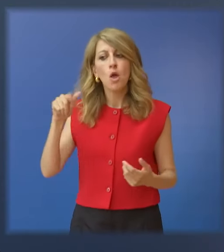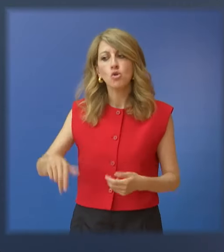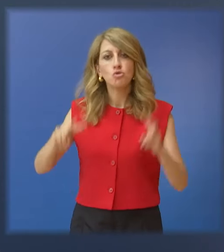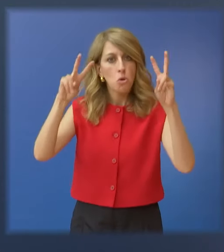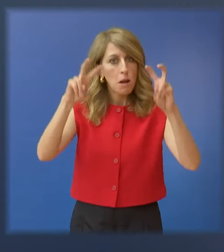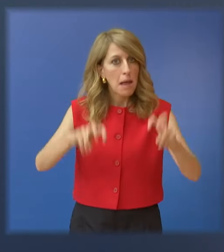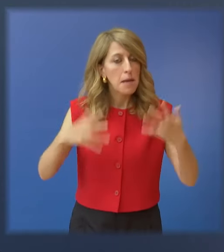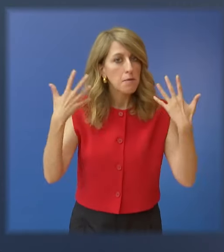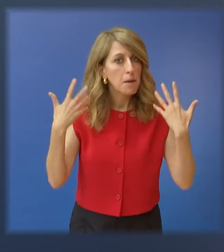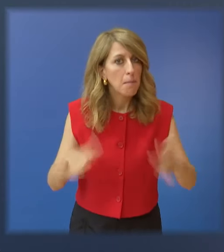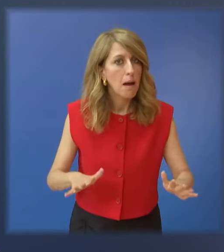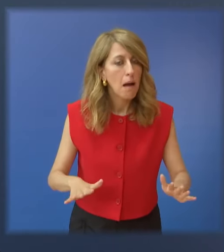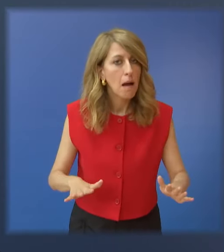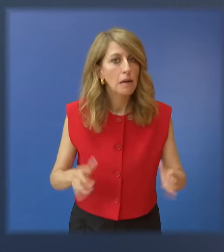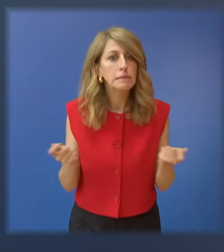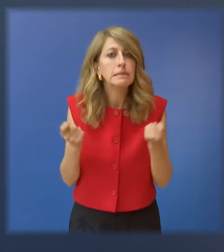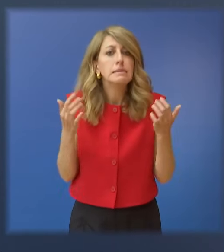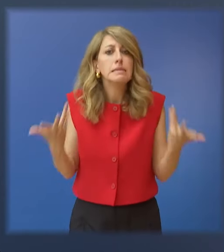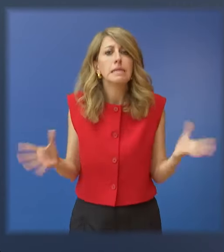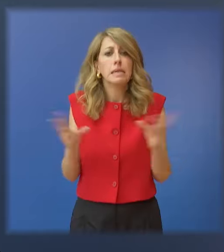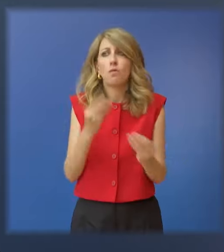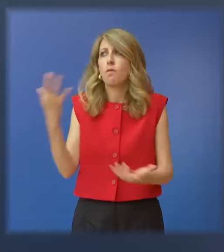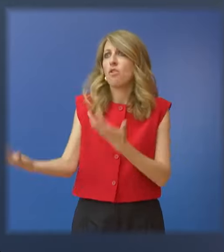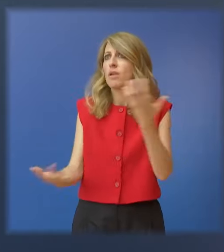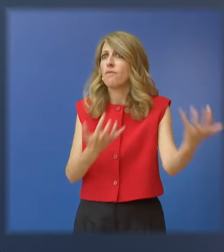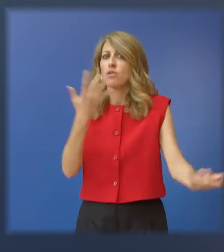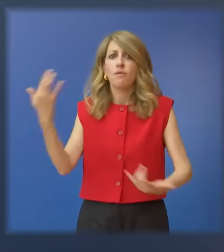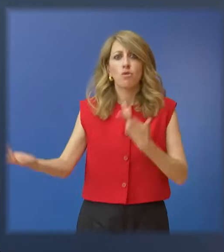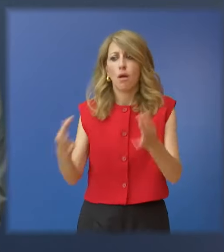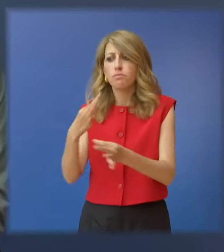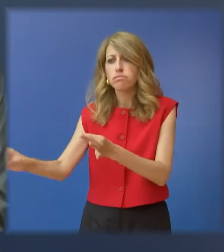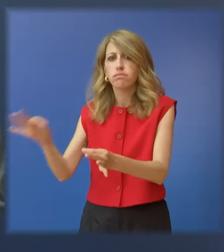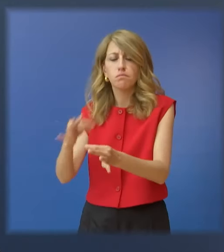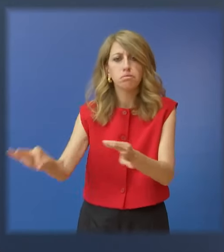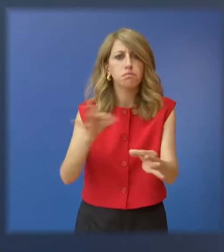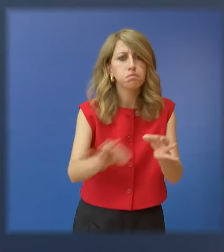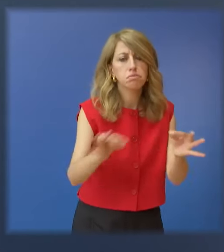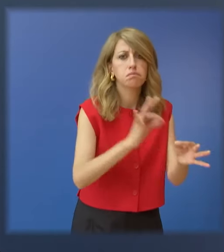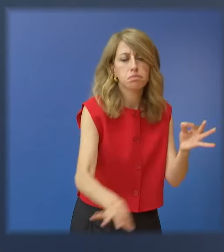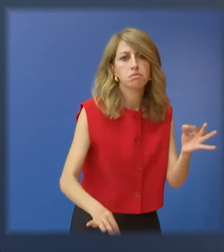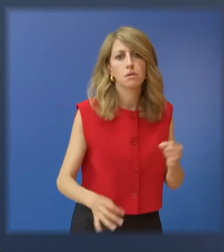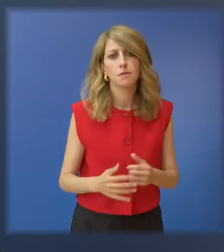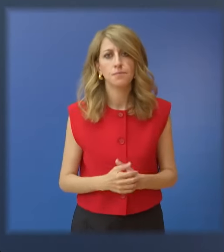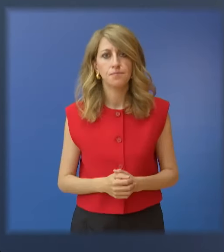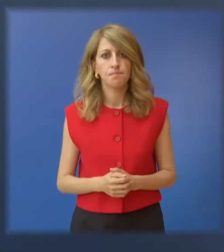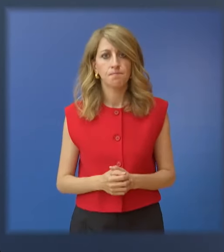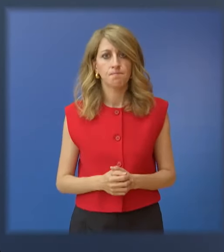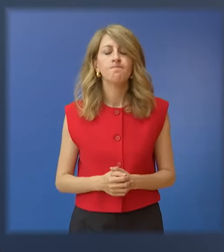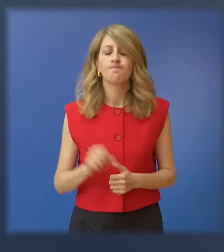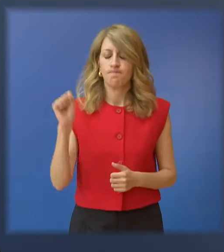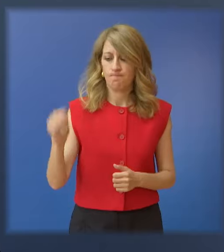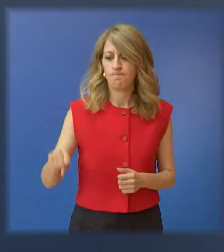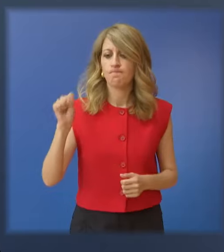πολιτικής προστασίας σίγουρα γνωρίζουμε σα συμβαίνουν στη χώρα στις φωτι ές κοιτάξτε έως τώρα φαίνεται ότι προκύπτουν κάποια